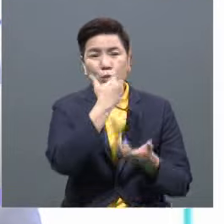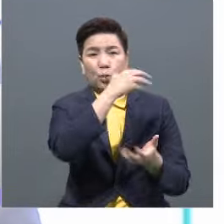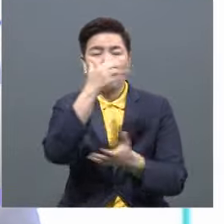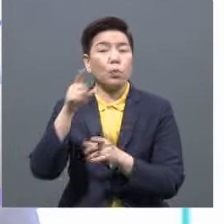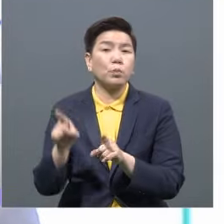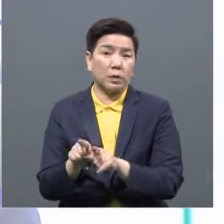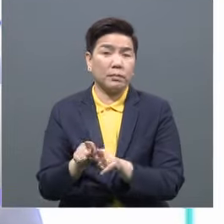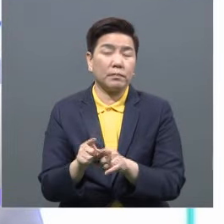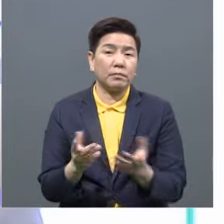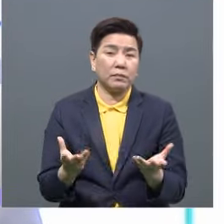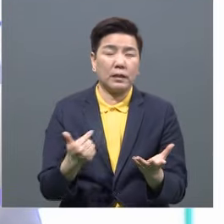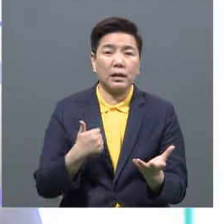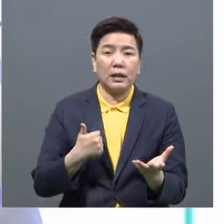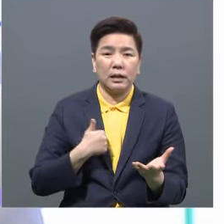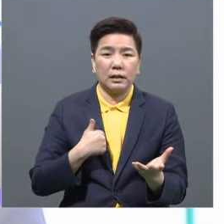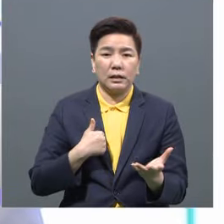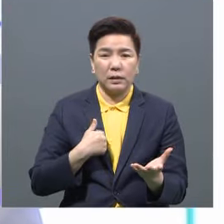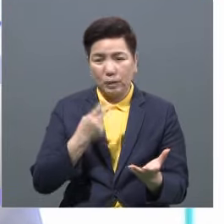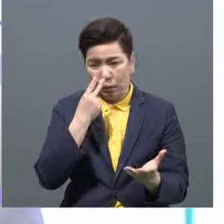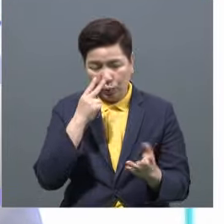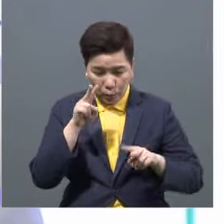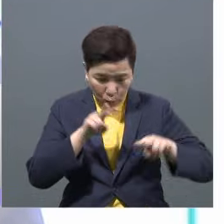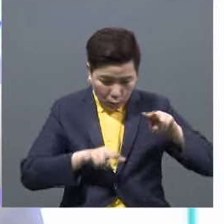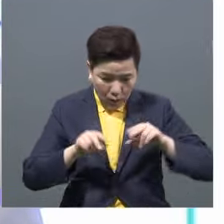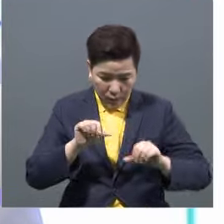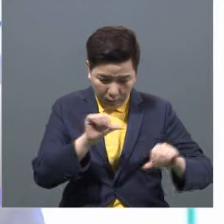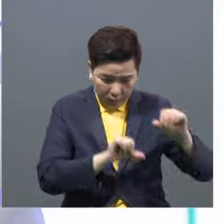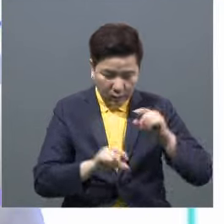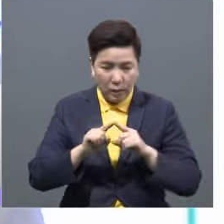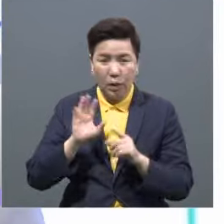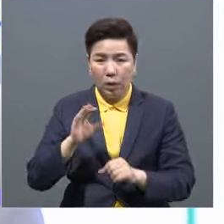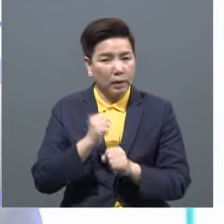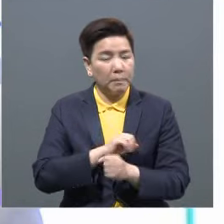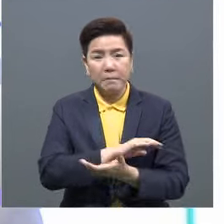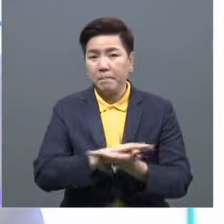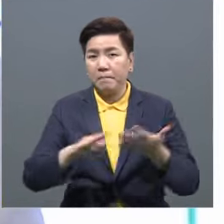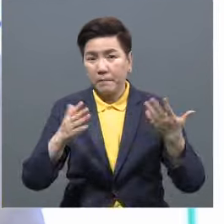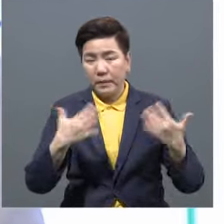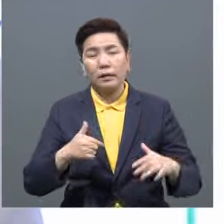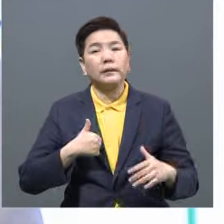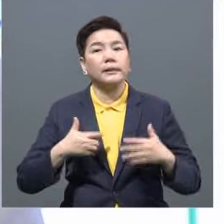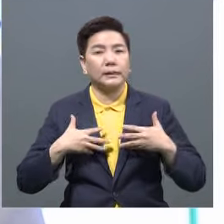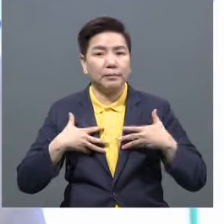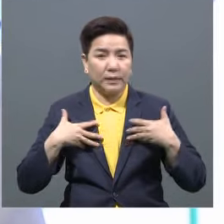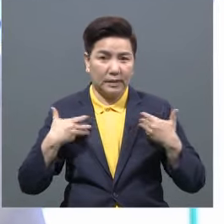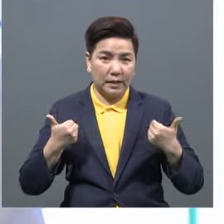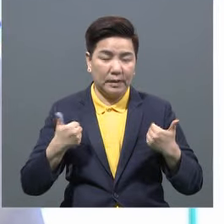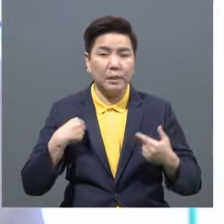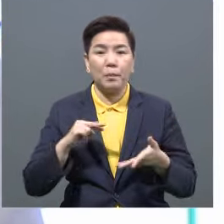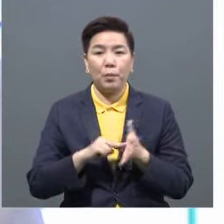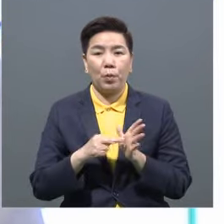ครับเพราะฉะนั้นเนี่ยก็จากผลจากการที่ทางกรมวิชาการแพทย์ตรวจออกมาเราก็สบายใจนะครับเพราะว่าตร